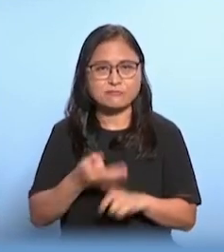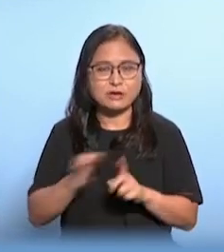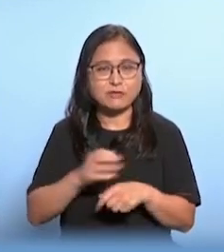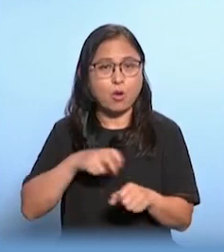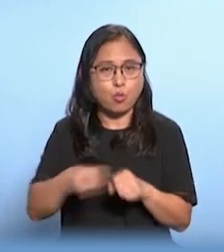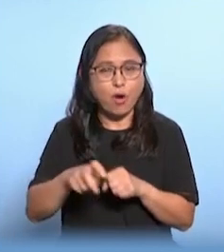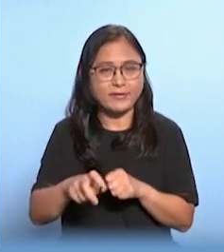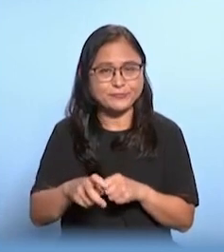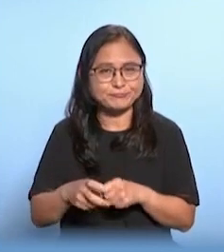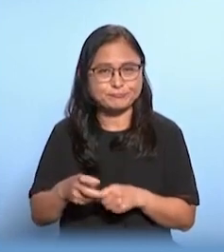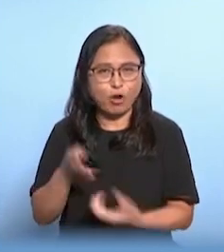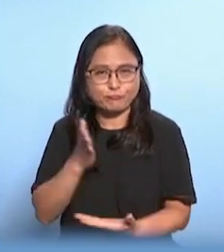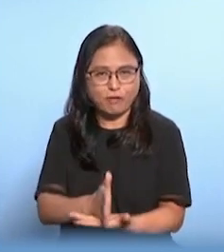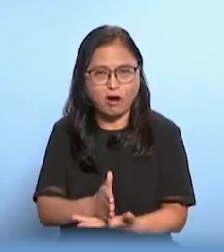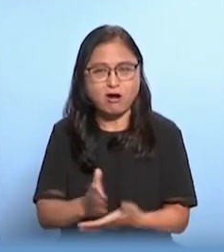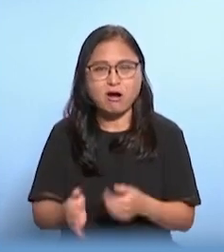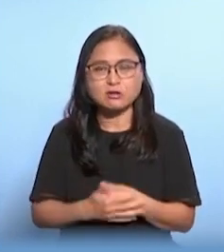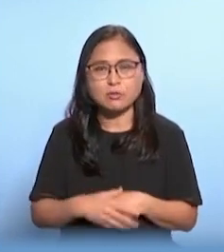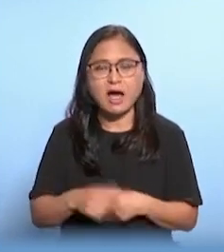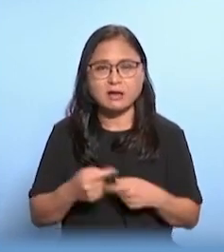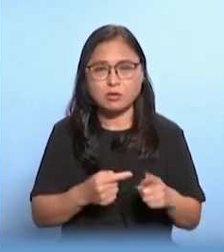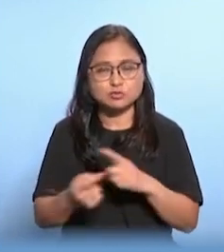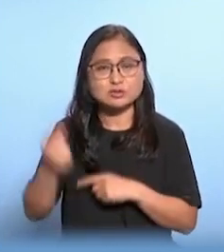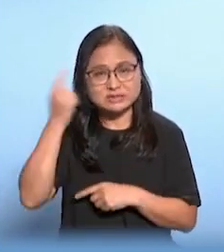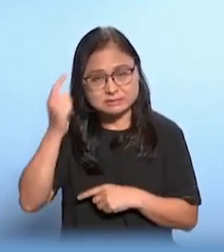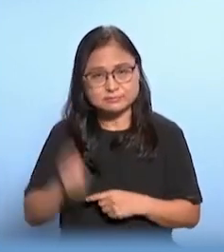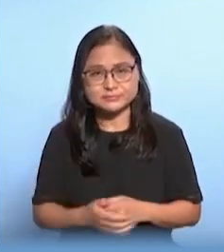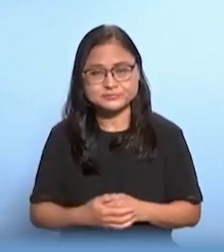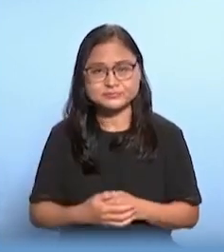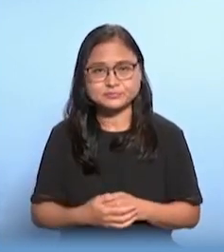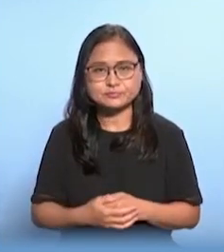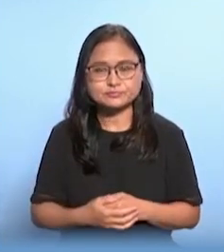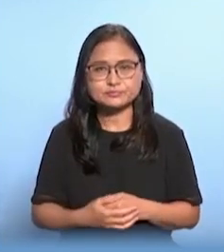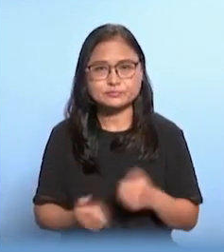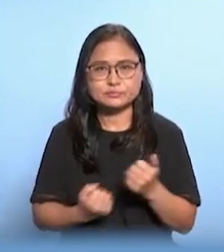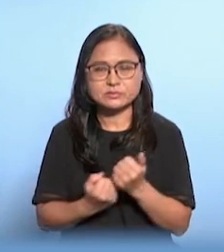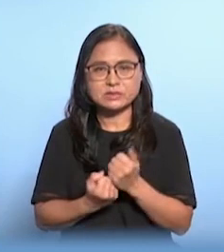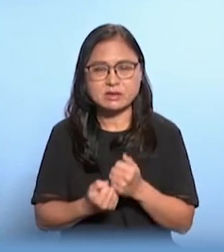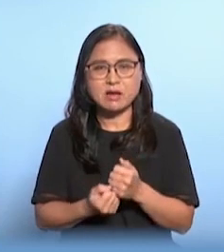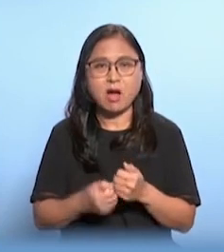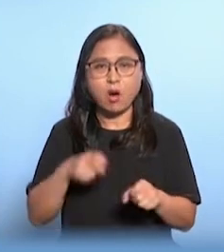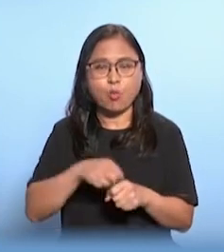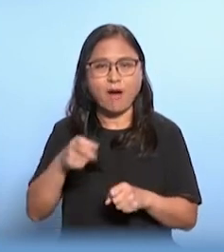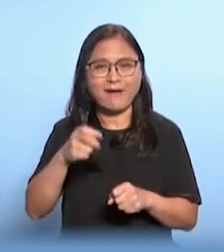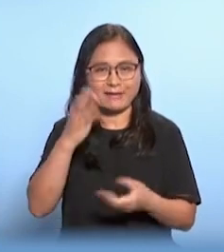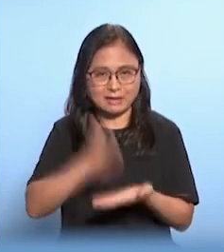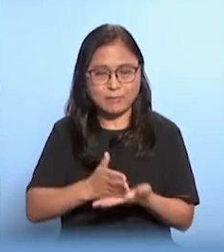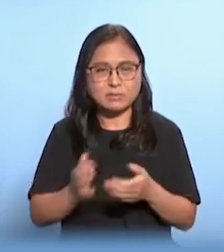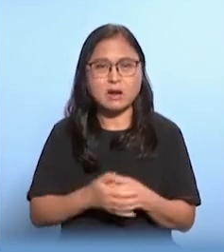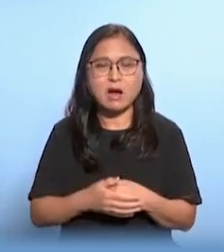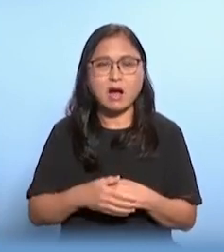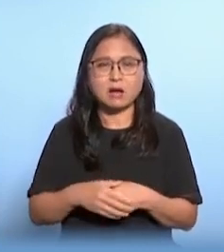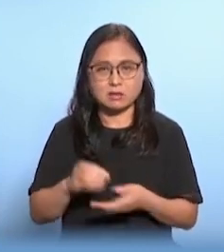都是提高了执法效率和公众的认知。其次，我亦都是支持将禁喂规定扩展至野